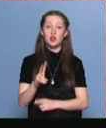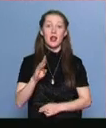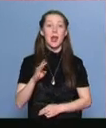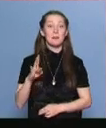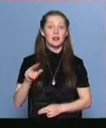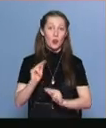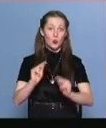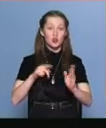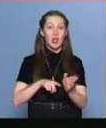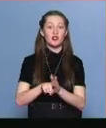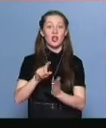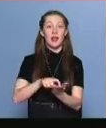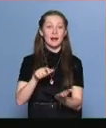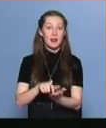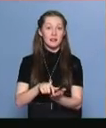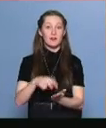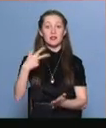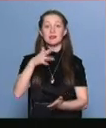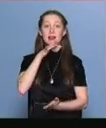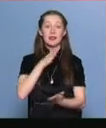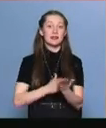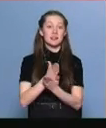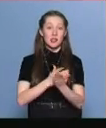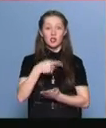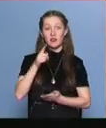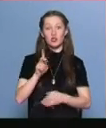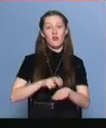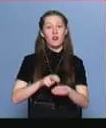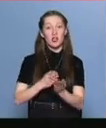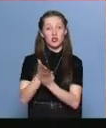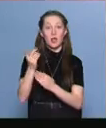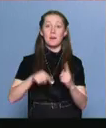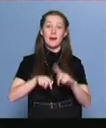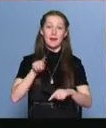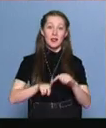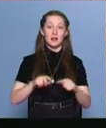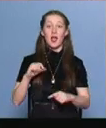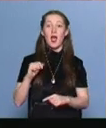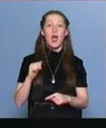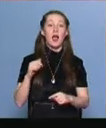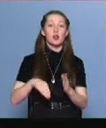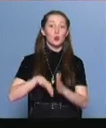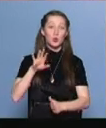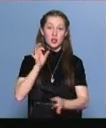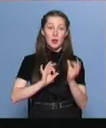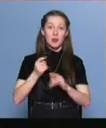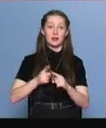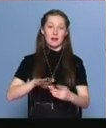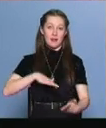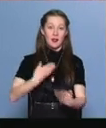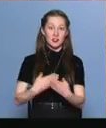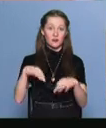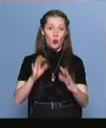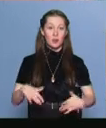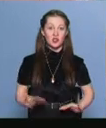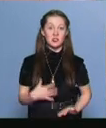учитель начальных классов с 30-летним стажем, признается, к докторам обращается редко, а лучшей таблеткой считает активный образ жизни и хороший